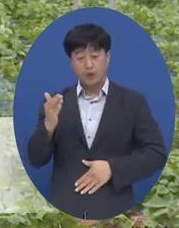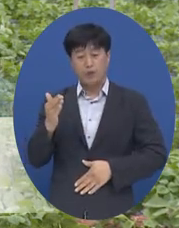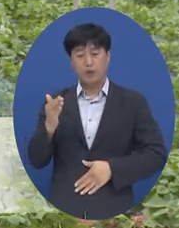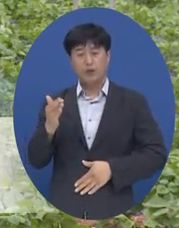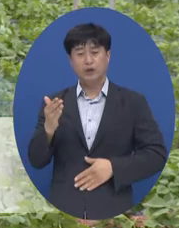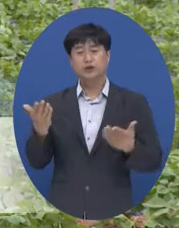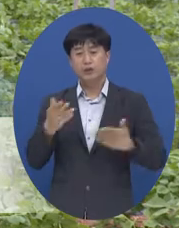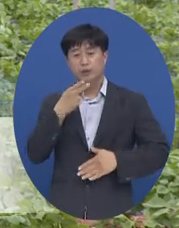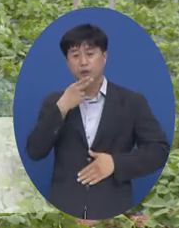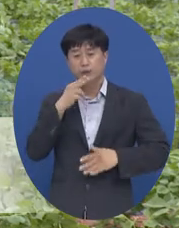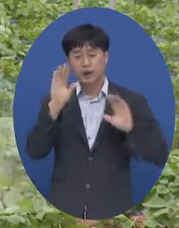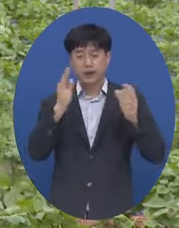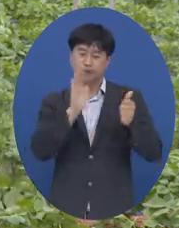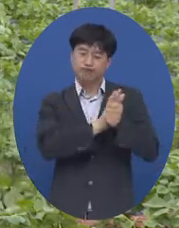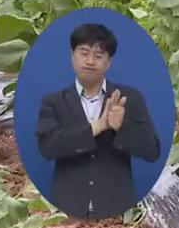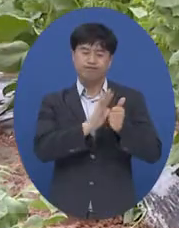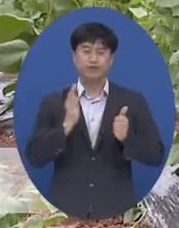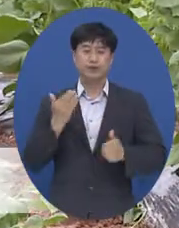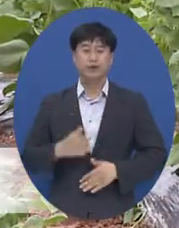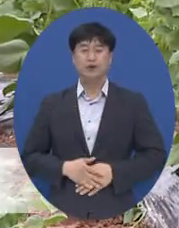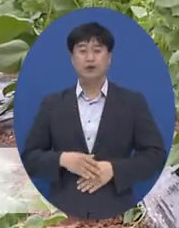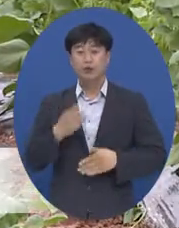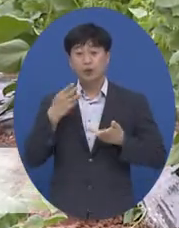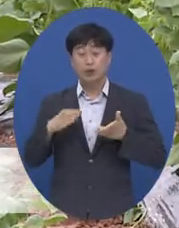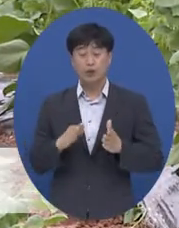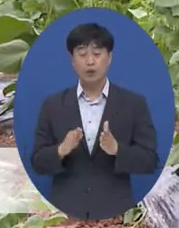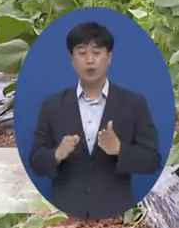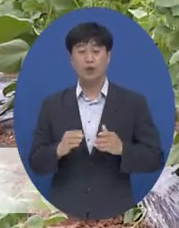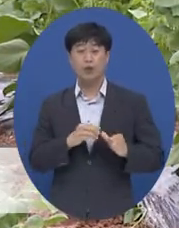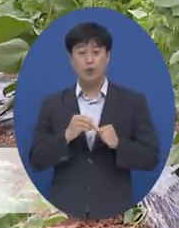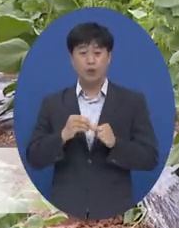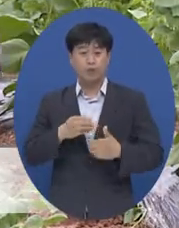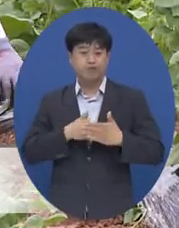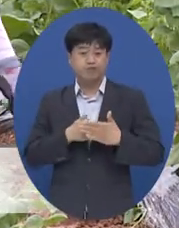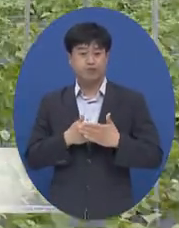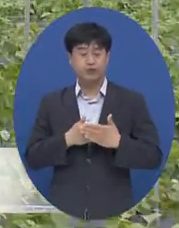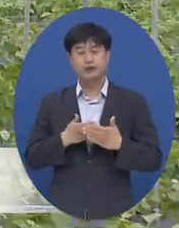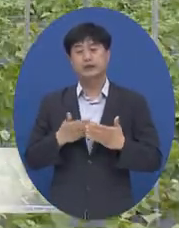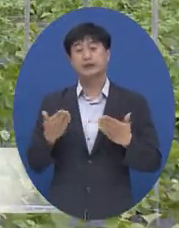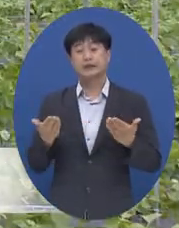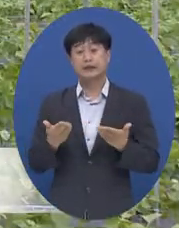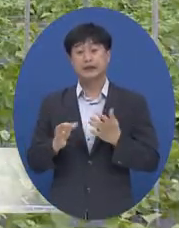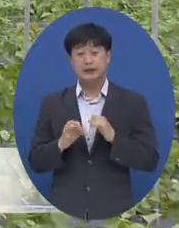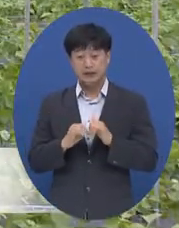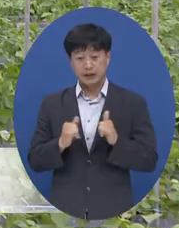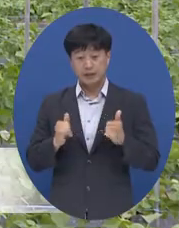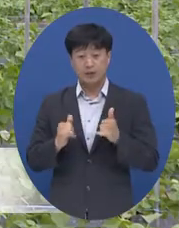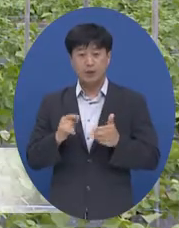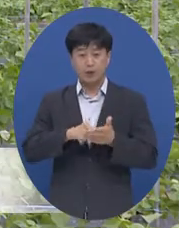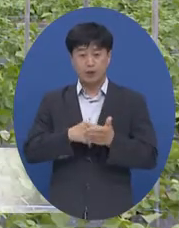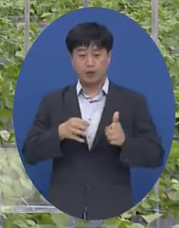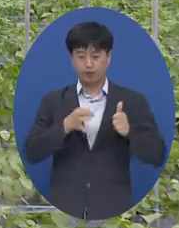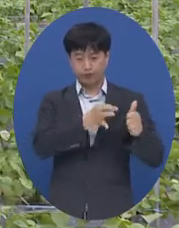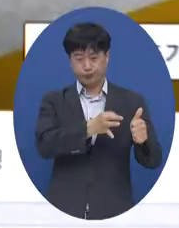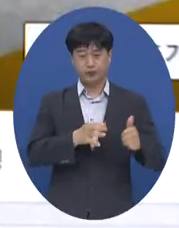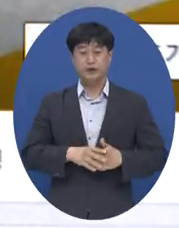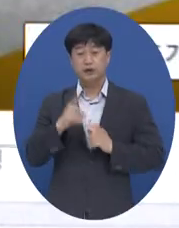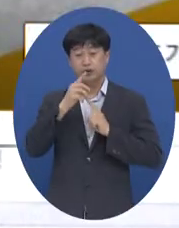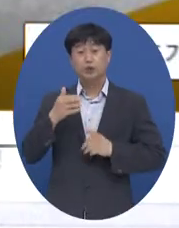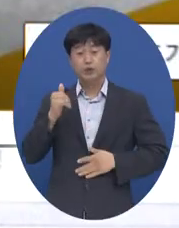가고 안 그러면 또 얘기 봐야죠. 경기도가 고용 불안정성에 시달리는 비정규직 노동자에게 보상금을